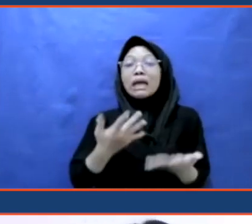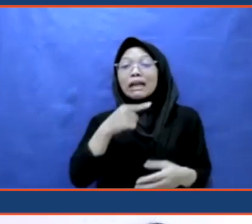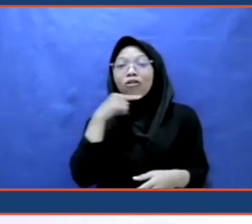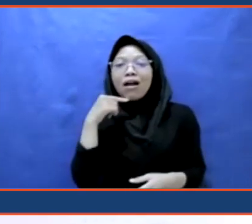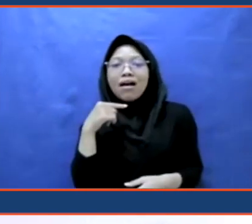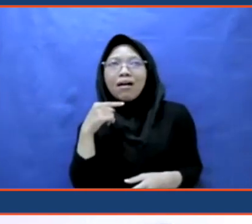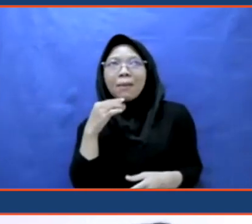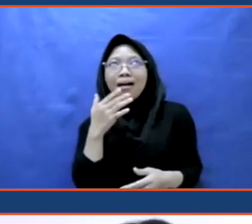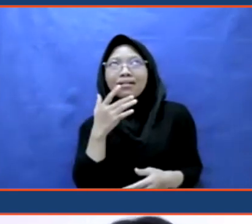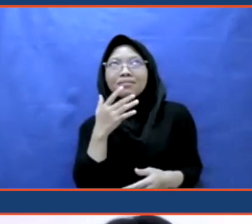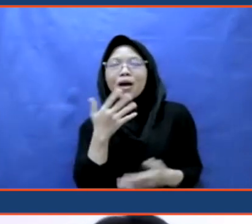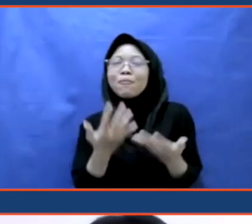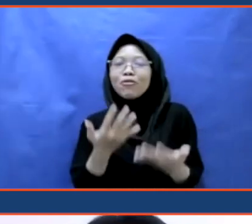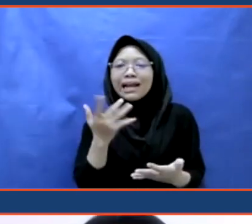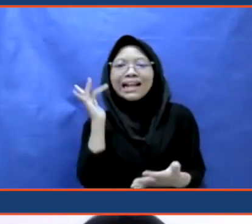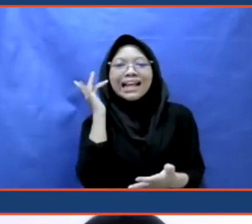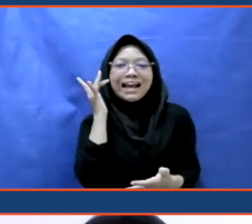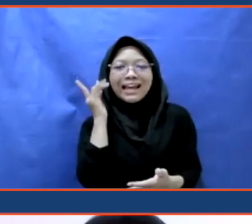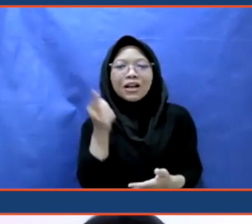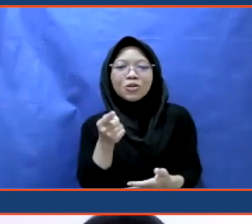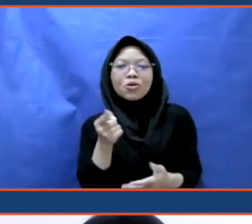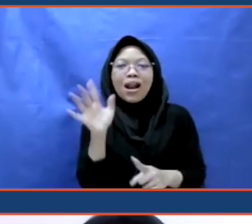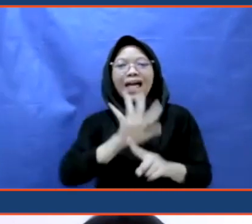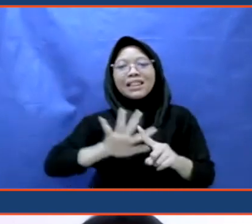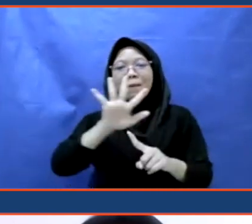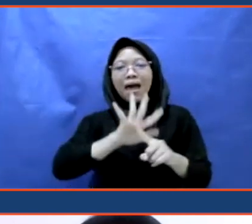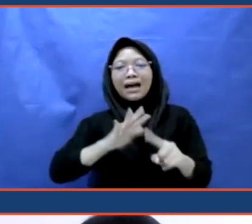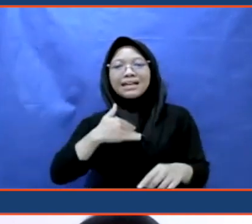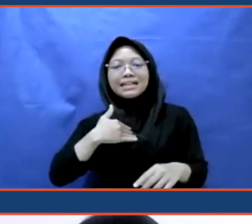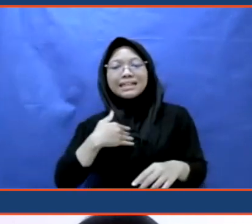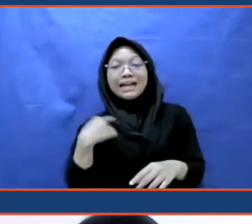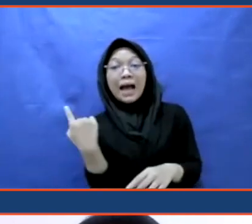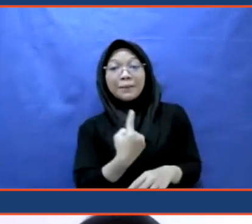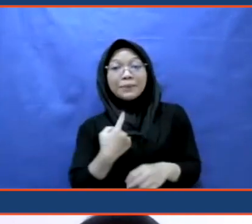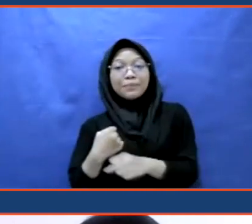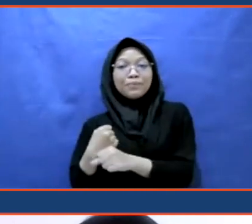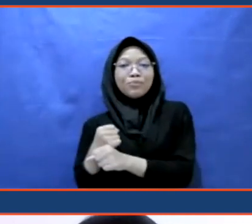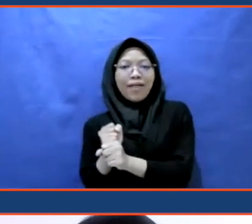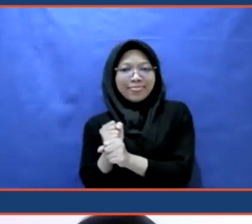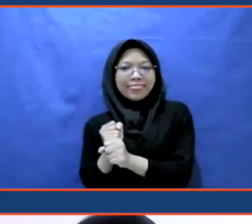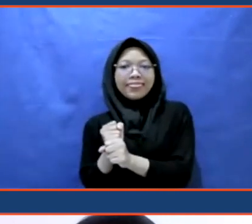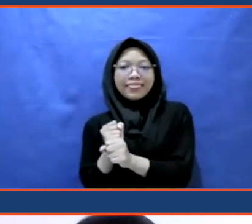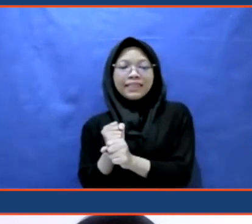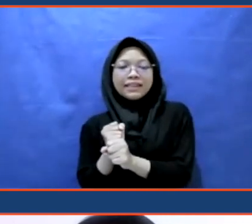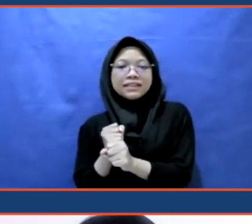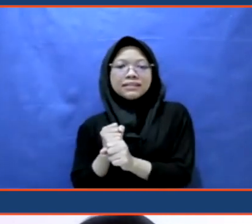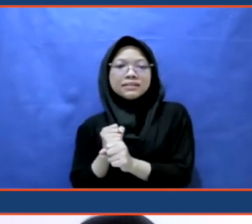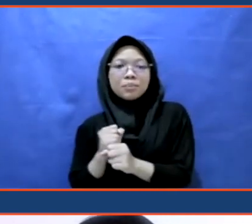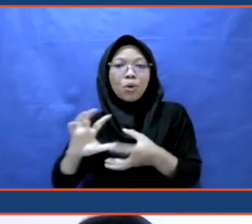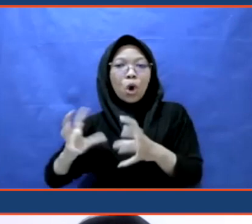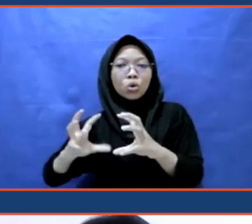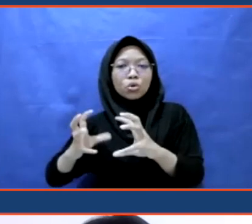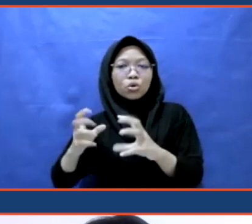melatarbelakangi pembuatan media kami Oke Jadi